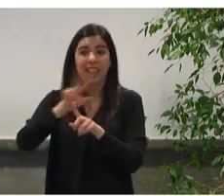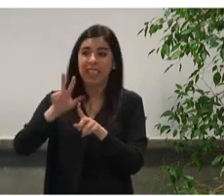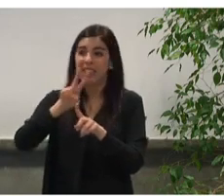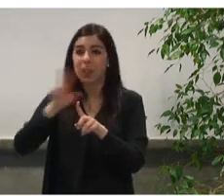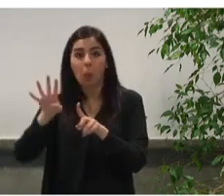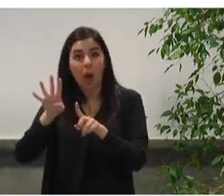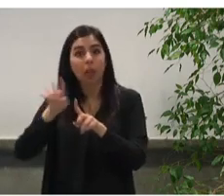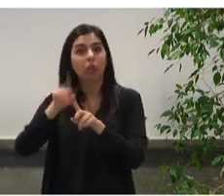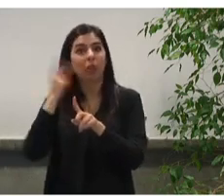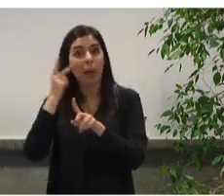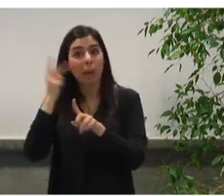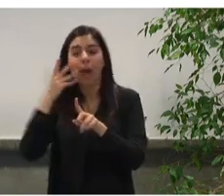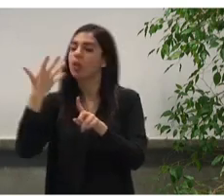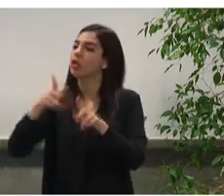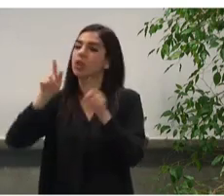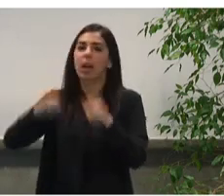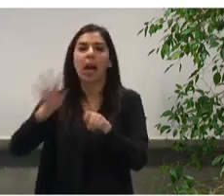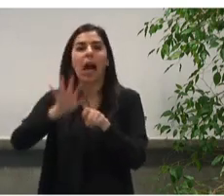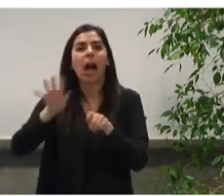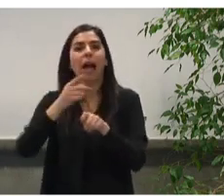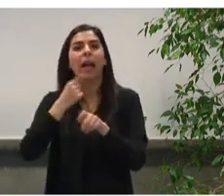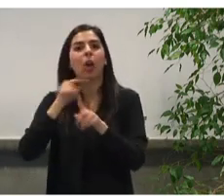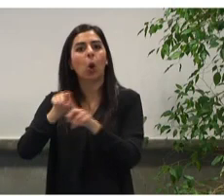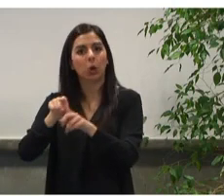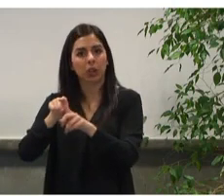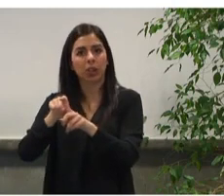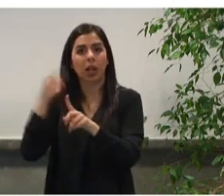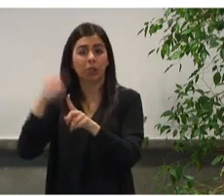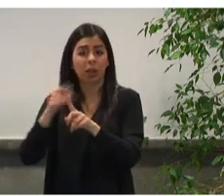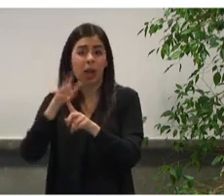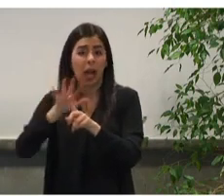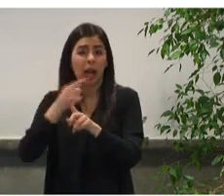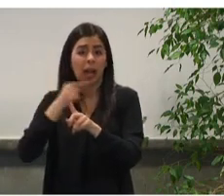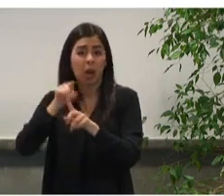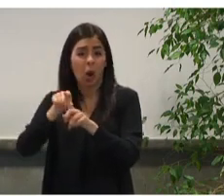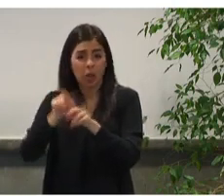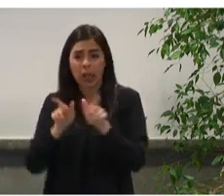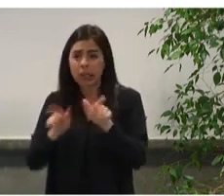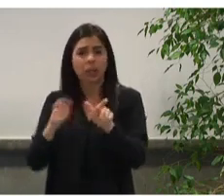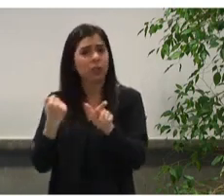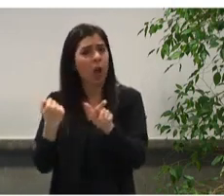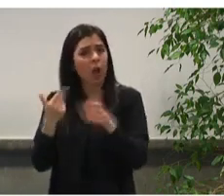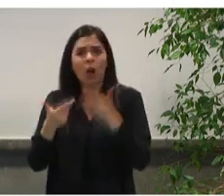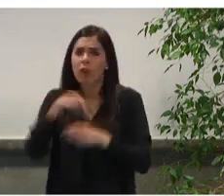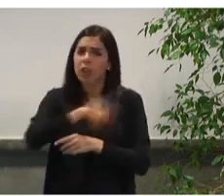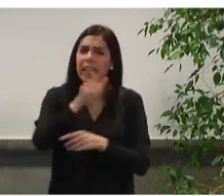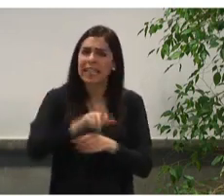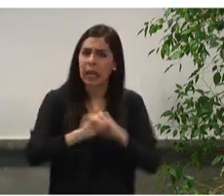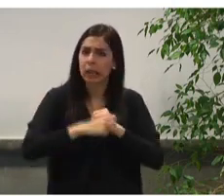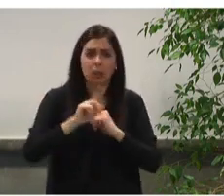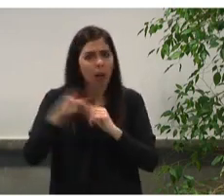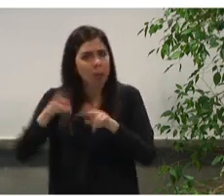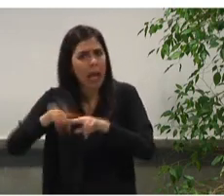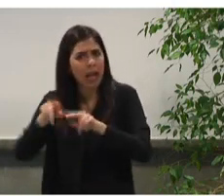si è istituita l'area rossa, che era molto più restrittiva del lockdown nazionale che abbiamo adesso. E però è interessante notare due cose qui in questa